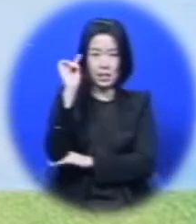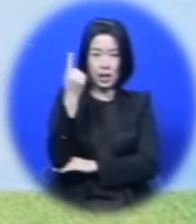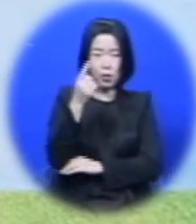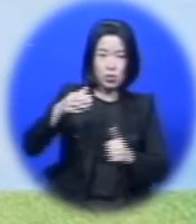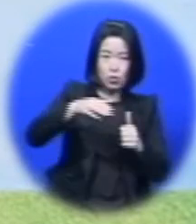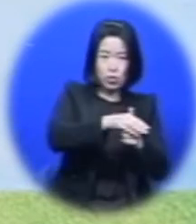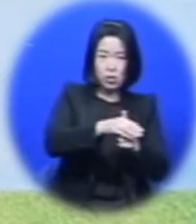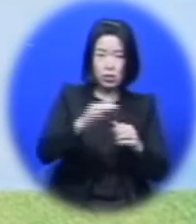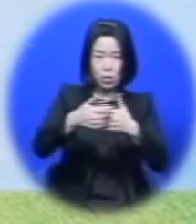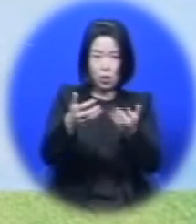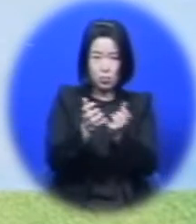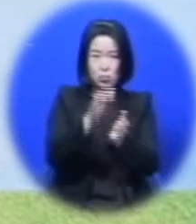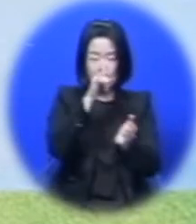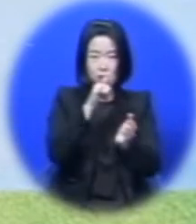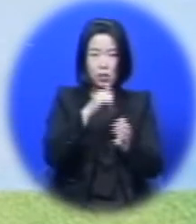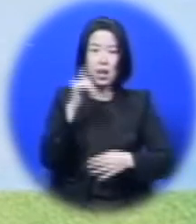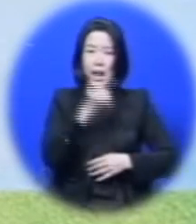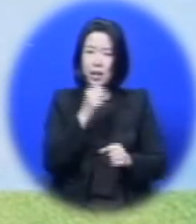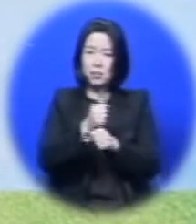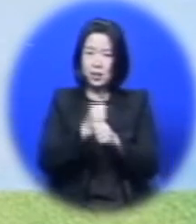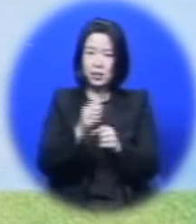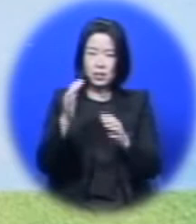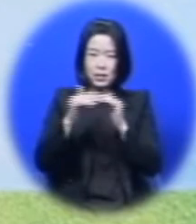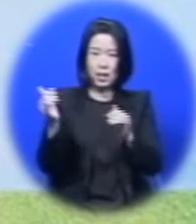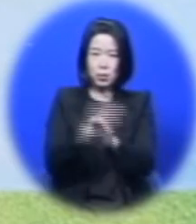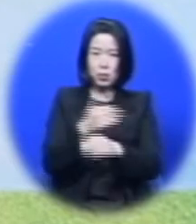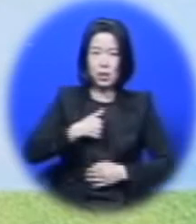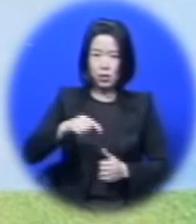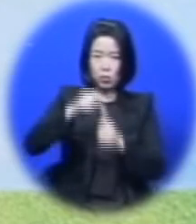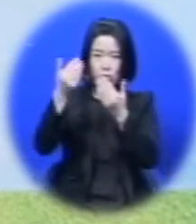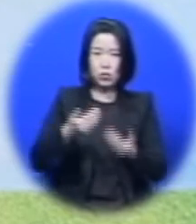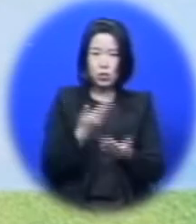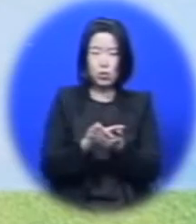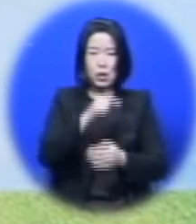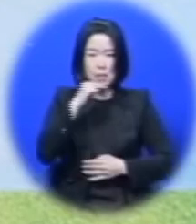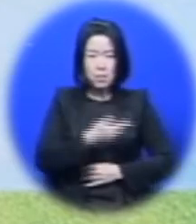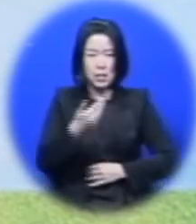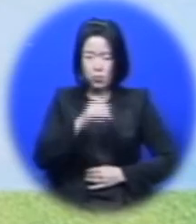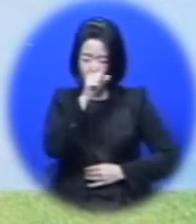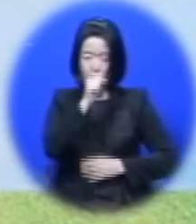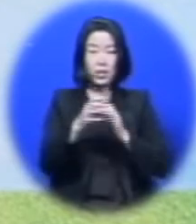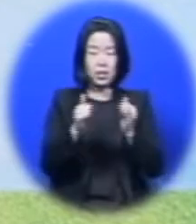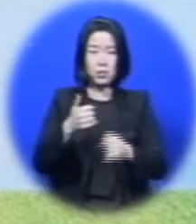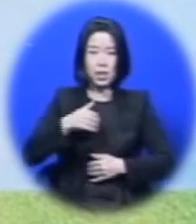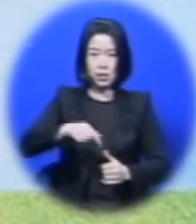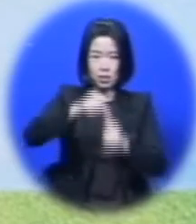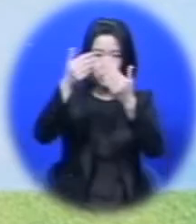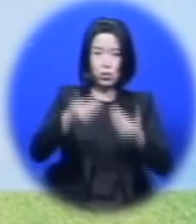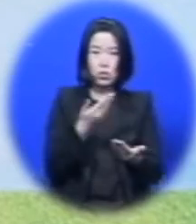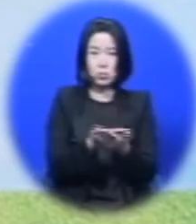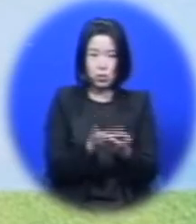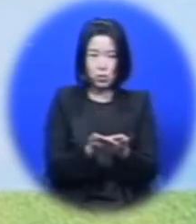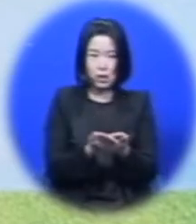죽이려고 하는 부분이 나옵니다. 악을 지어내는 자들로부터 나를 구해주시고 피 흘리기 좋아하는 자들에게서 나를 건져